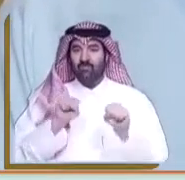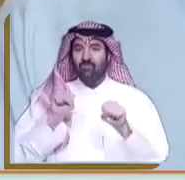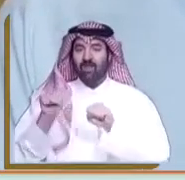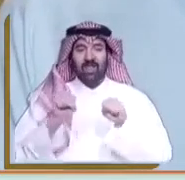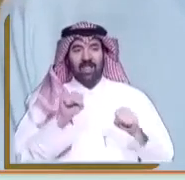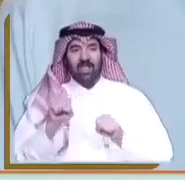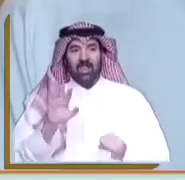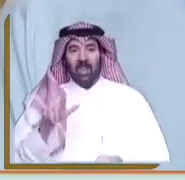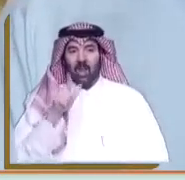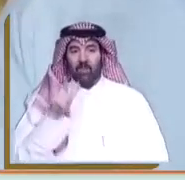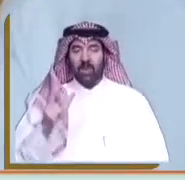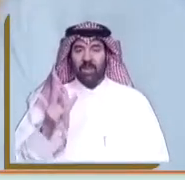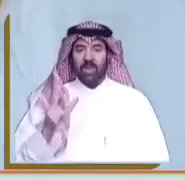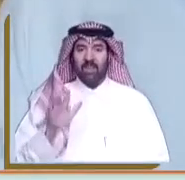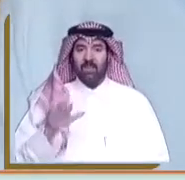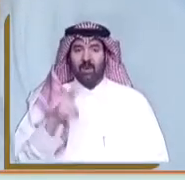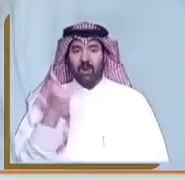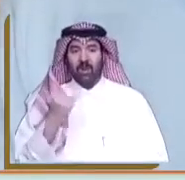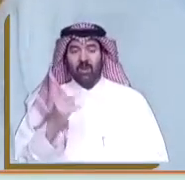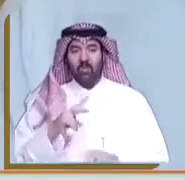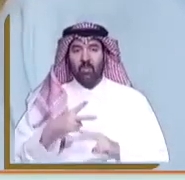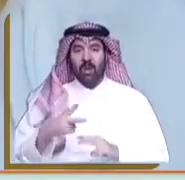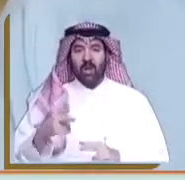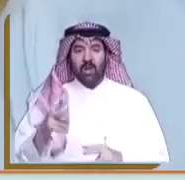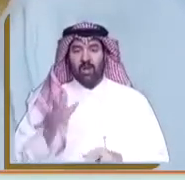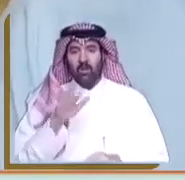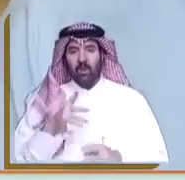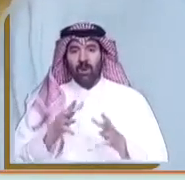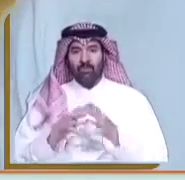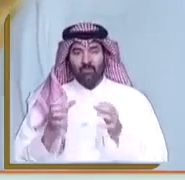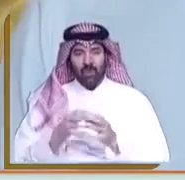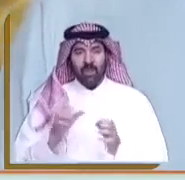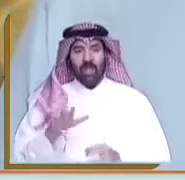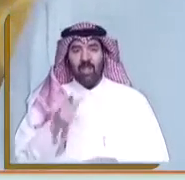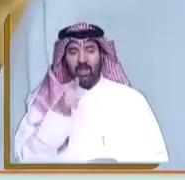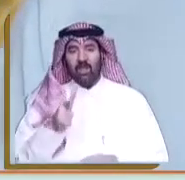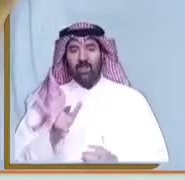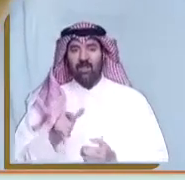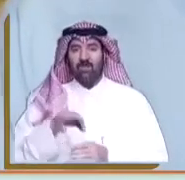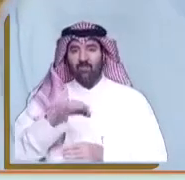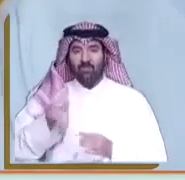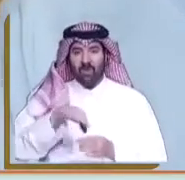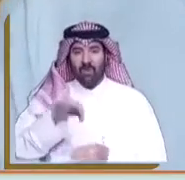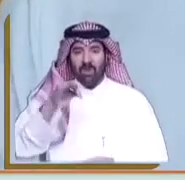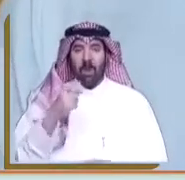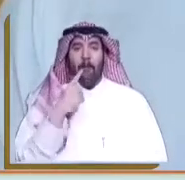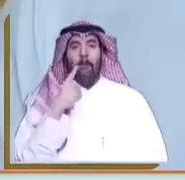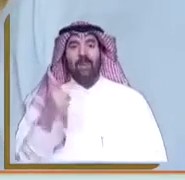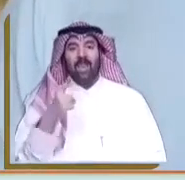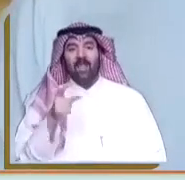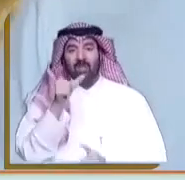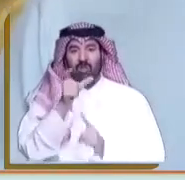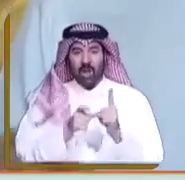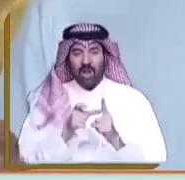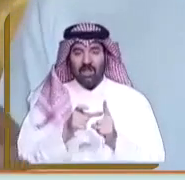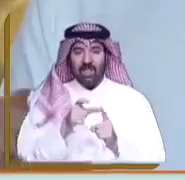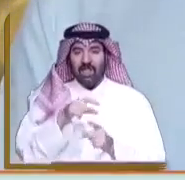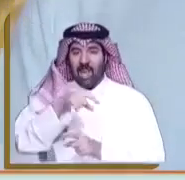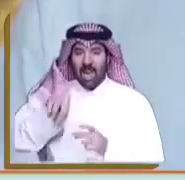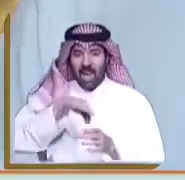تخصصه. يعني أنا إن ذكرت يعني الأسماء فالأسماء كثيرة، والمرشحين نتحدث عن قرابة 100 مرشح تم